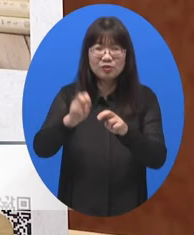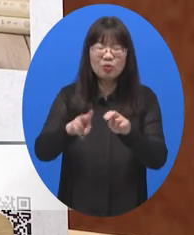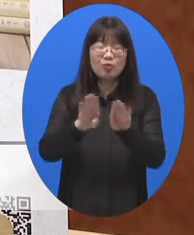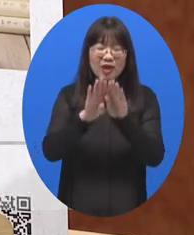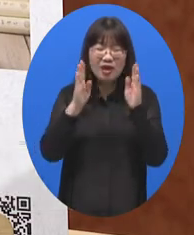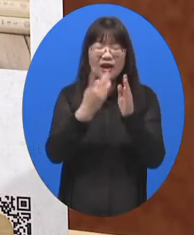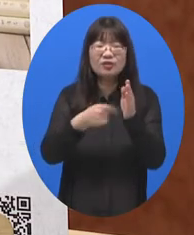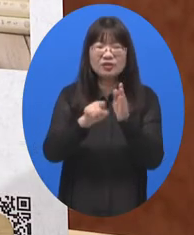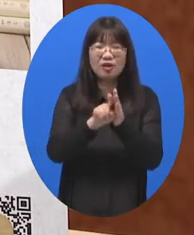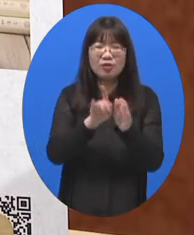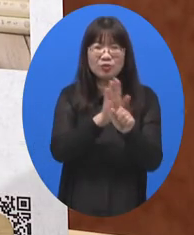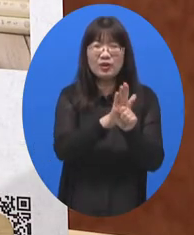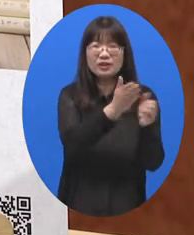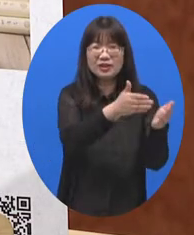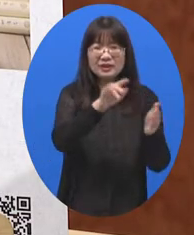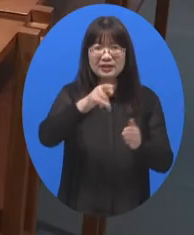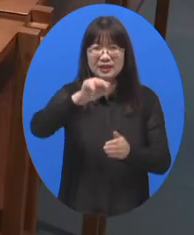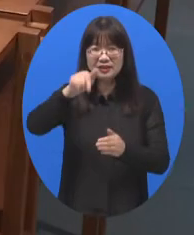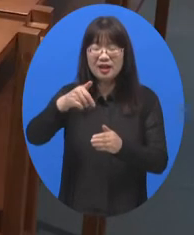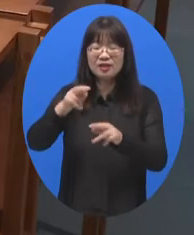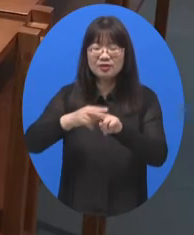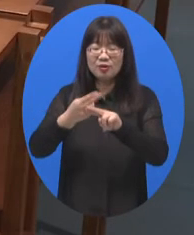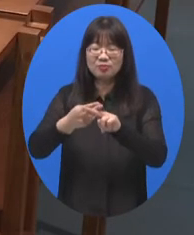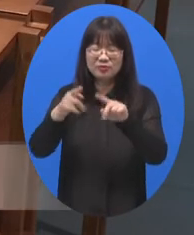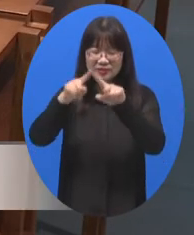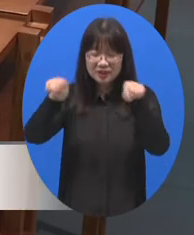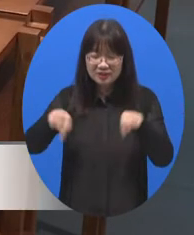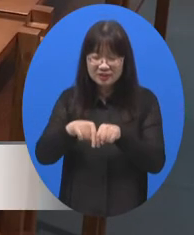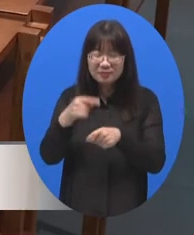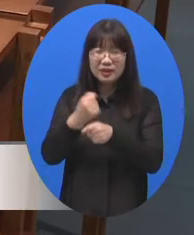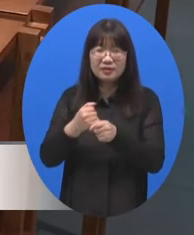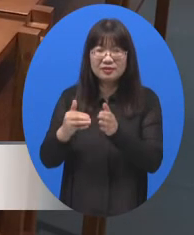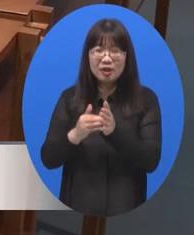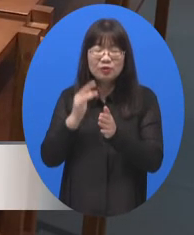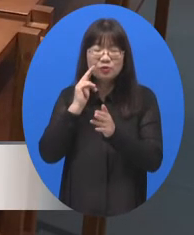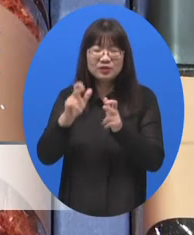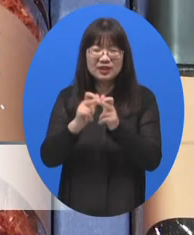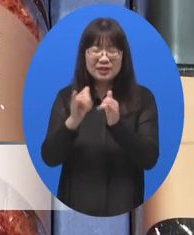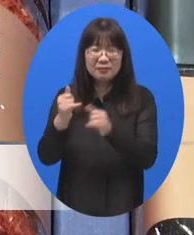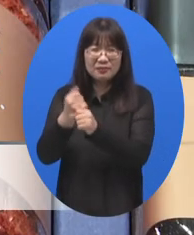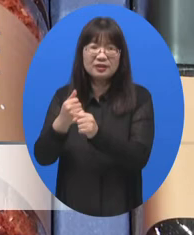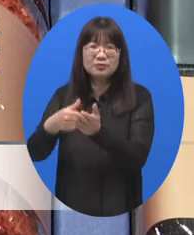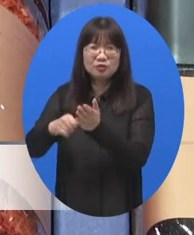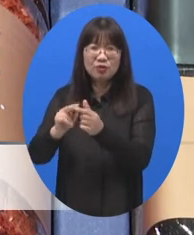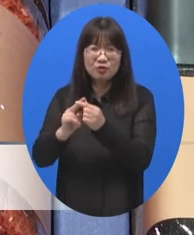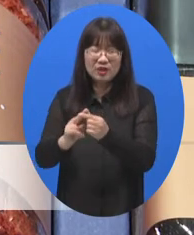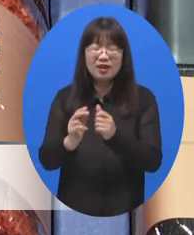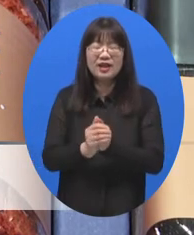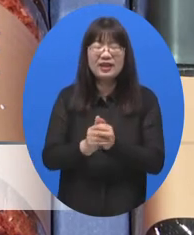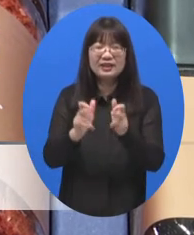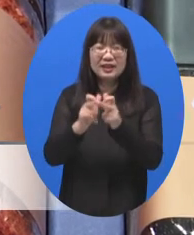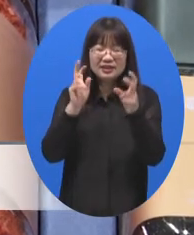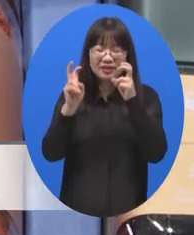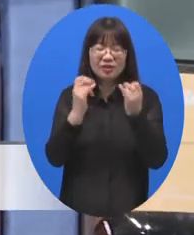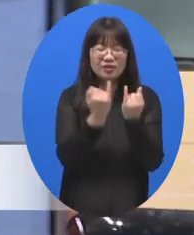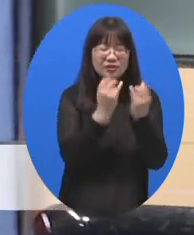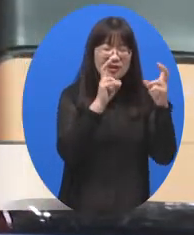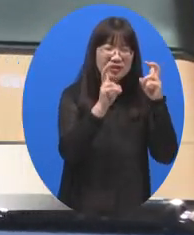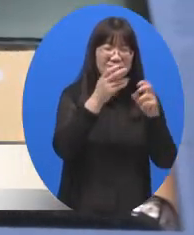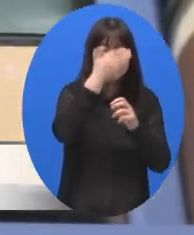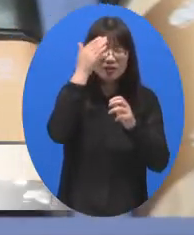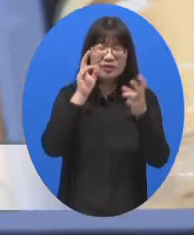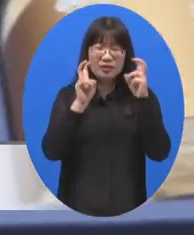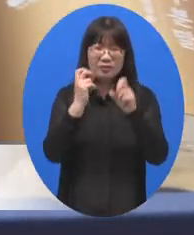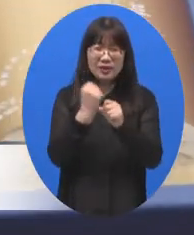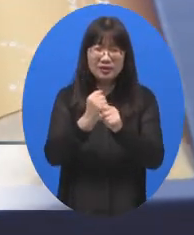착착착 선물 세트를 출시했습니다. 이 선물 세트는 중증 장애인 생산품과 장애인 기업, 여성 기업, 청년 기업이